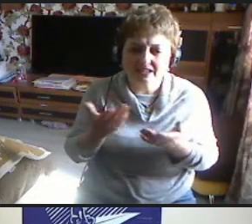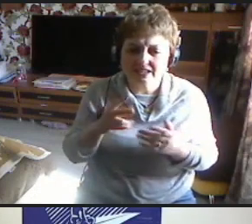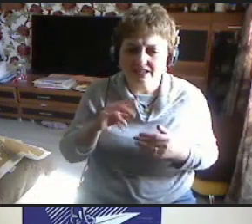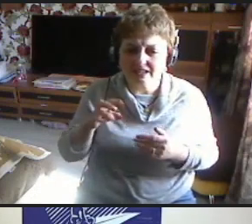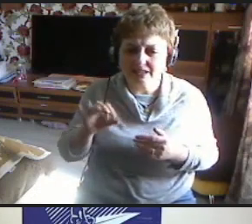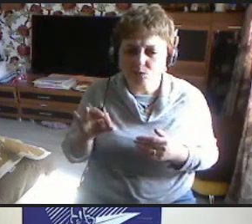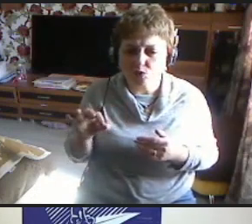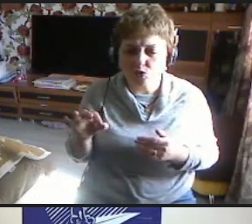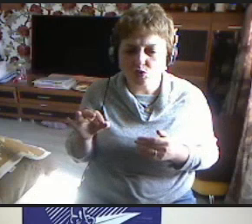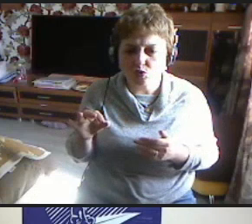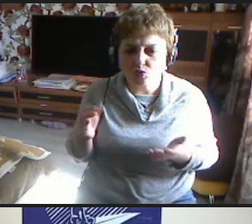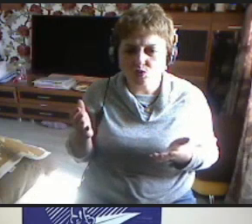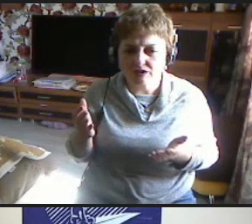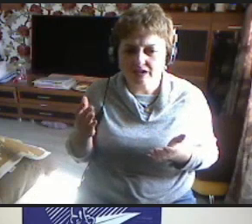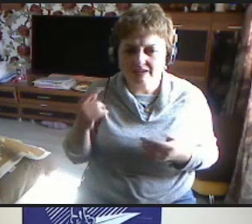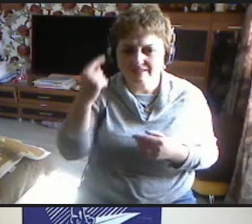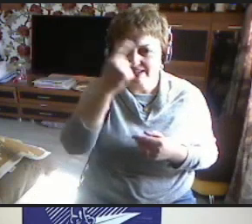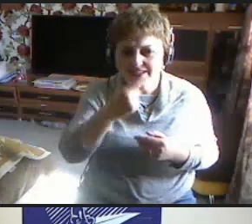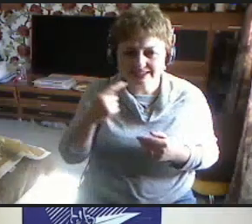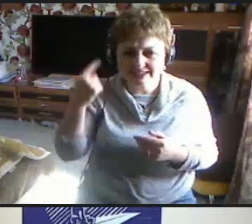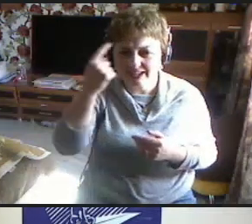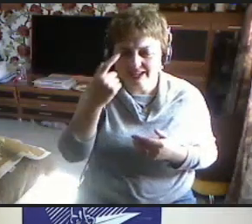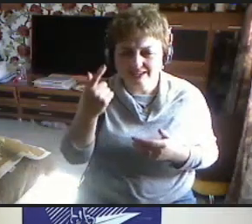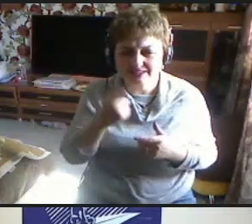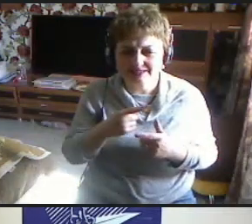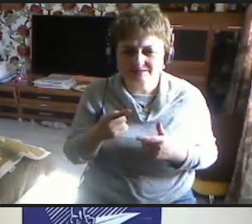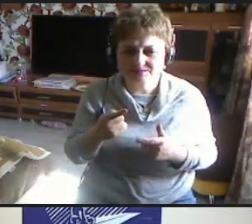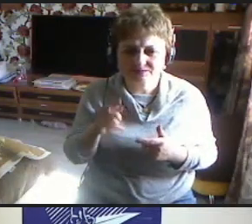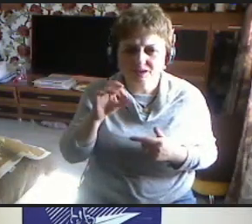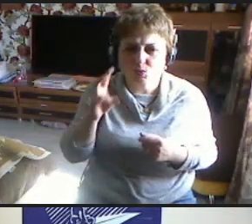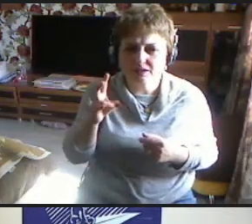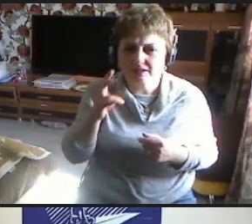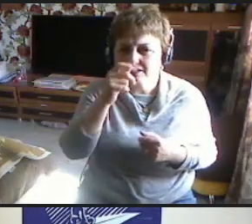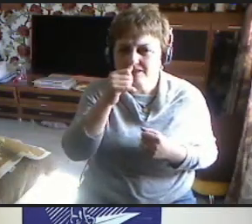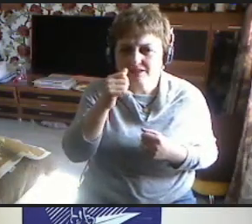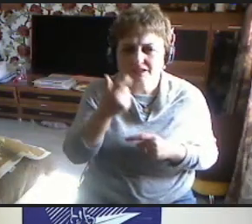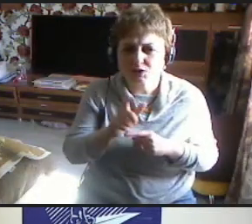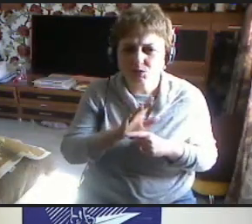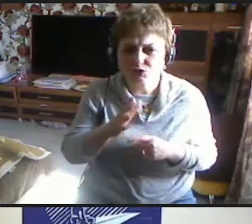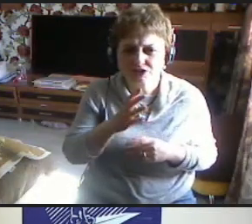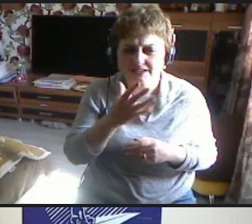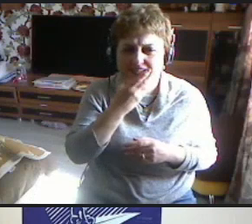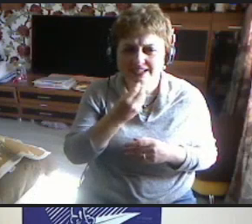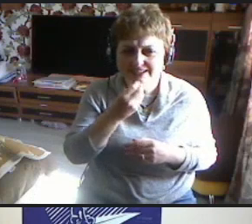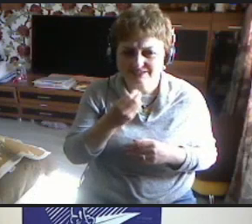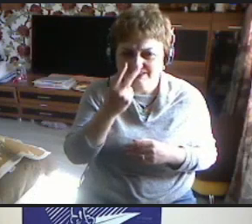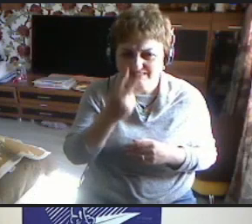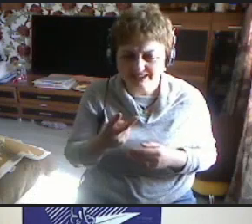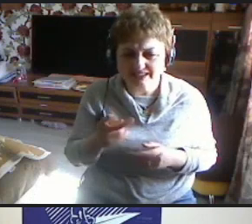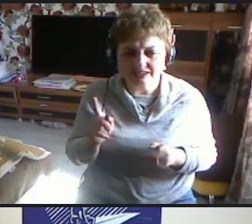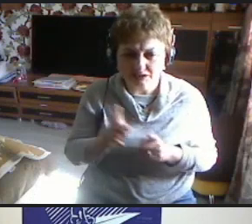знаю, там, в лице, да, и он не очень красиво выглядит, это тоже отталкивает